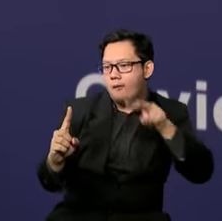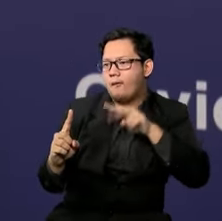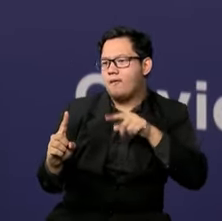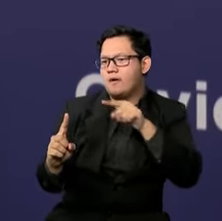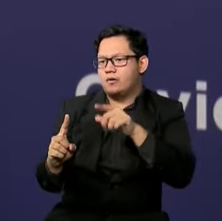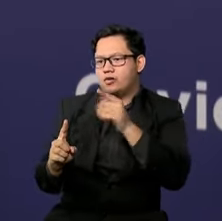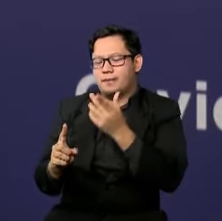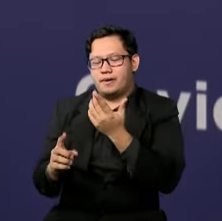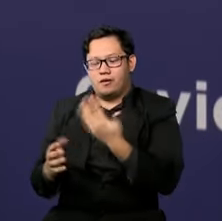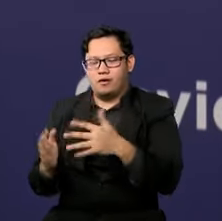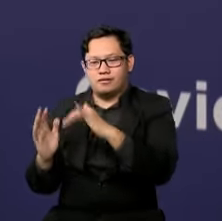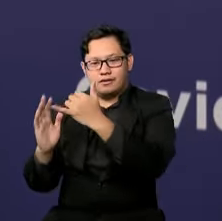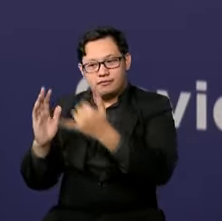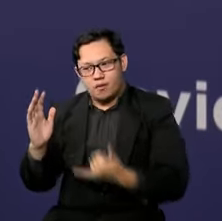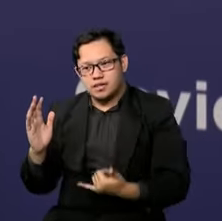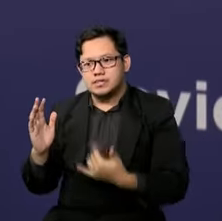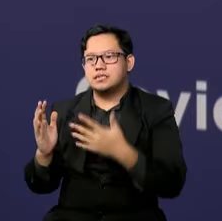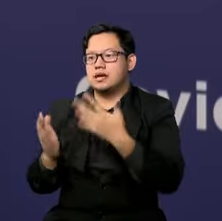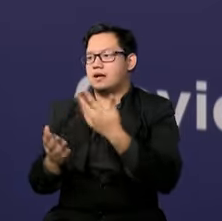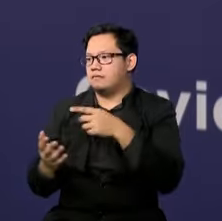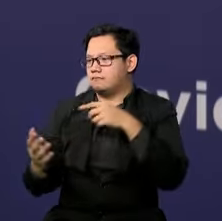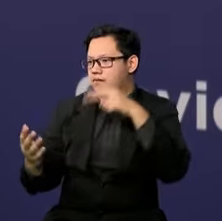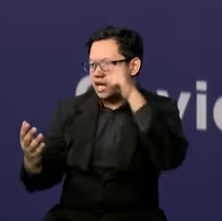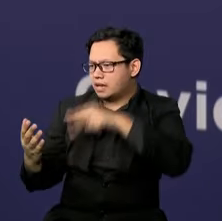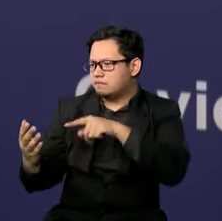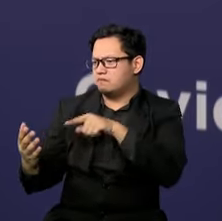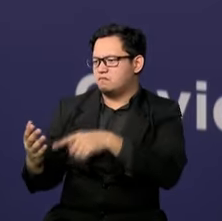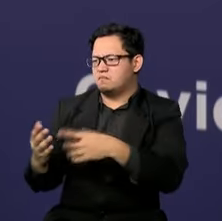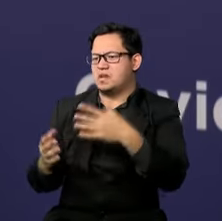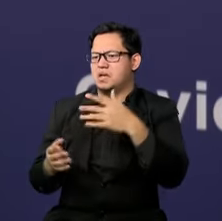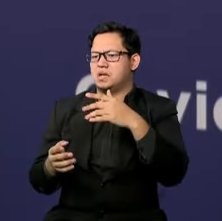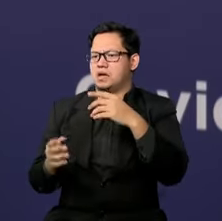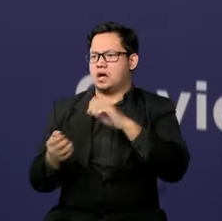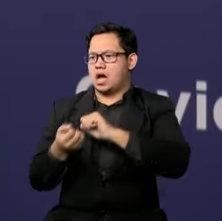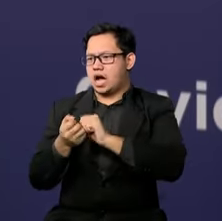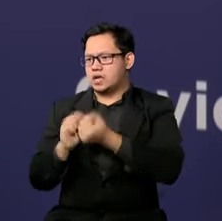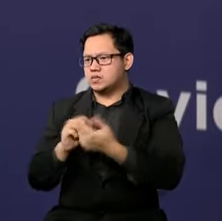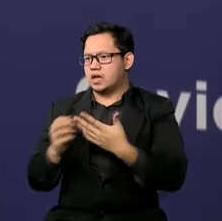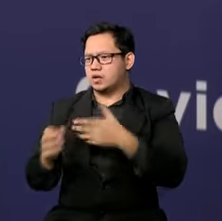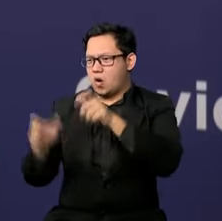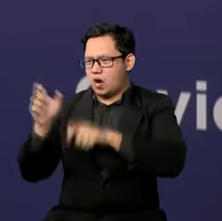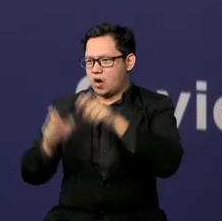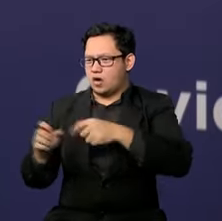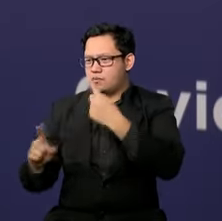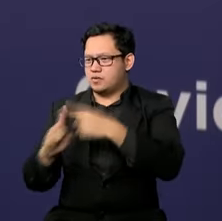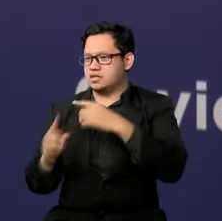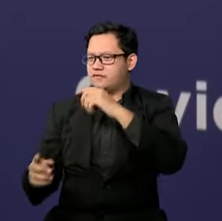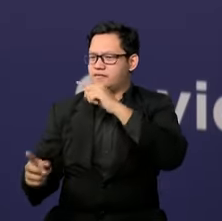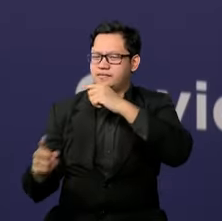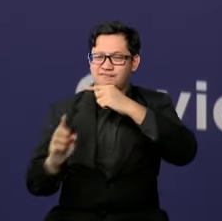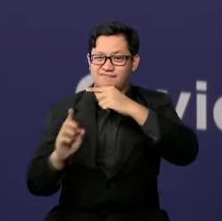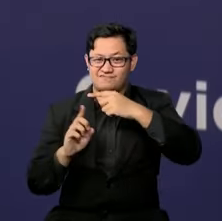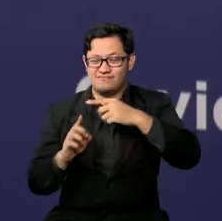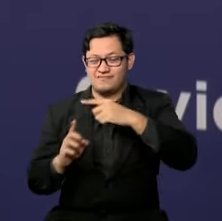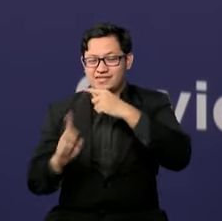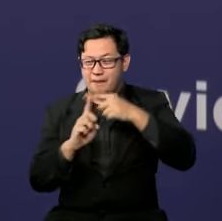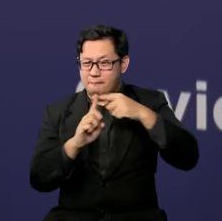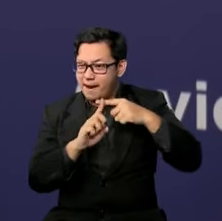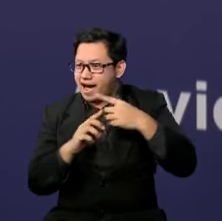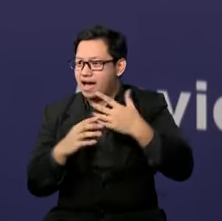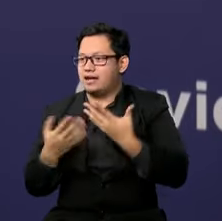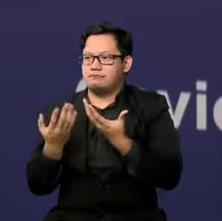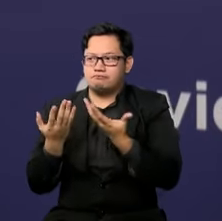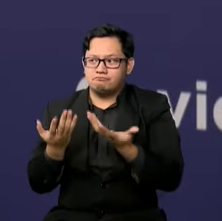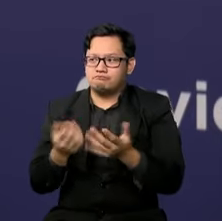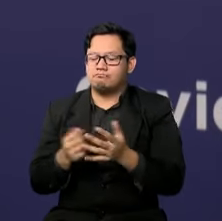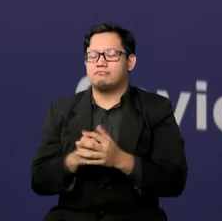apakah benar ada tambahan kasus setiap harinya Apakah ada duplikasi ini mereka juga yang akan mensortir gitu ya Nah setelah